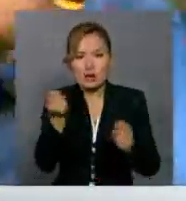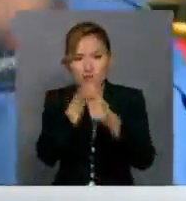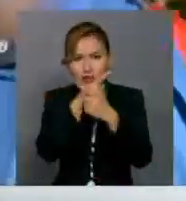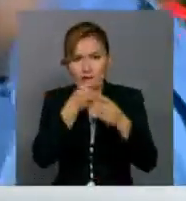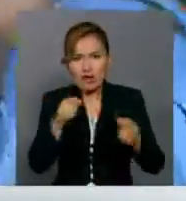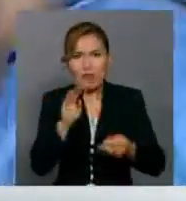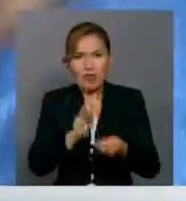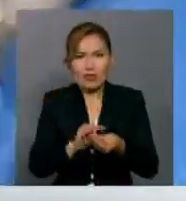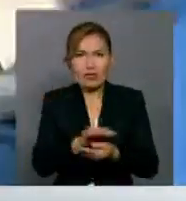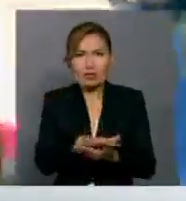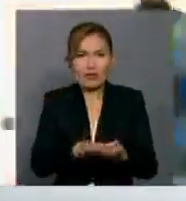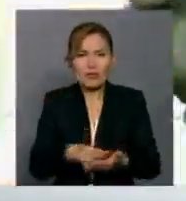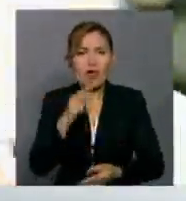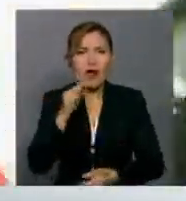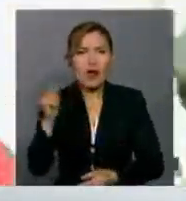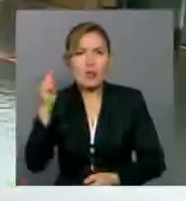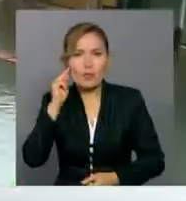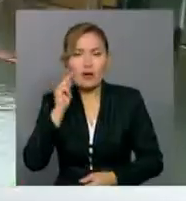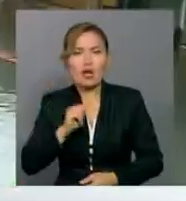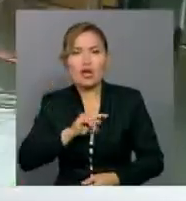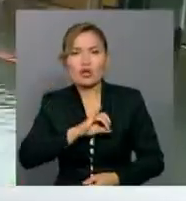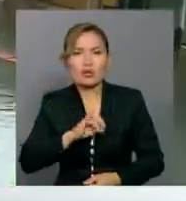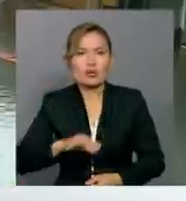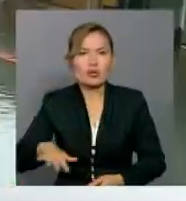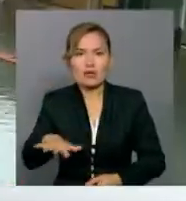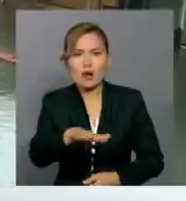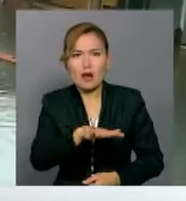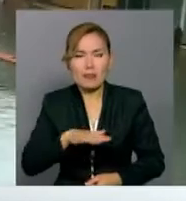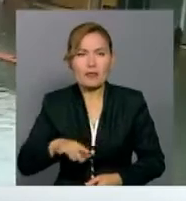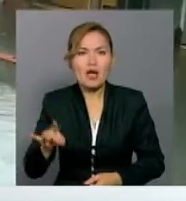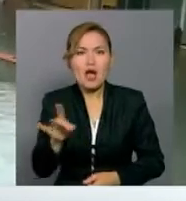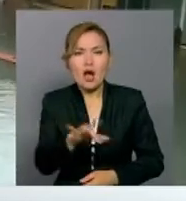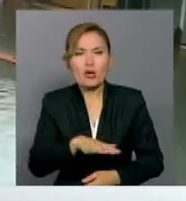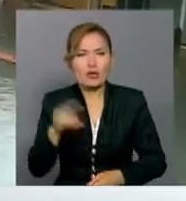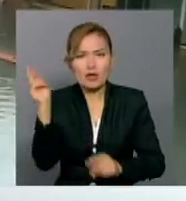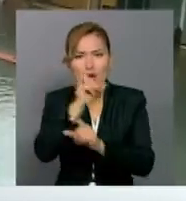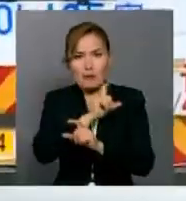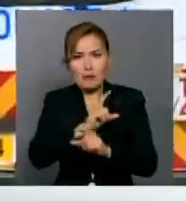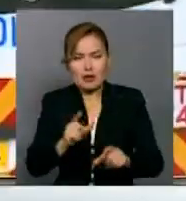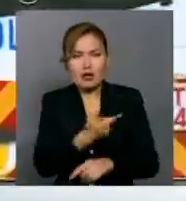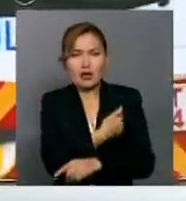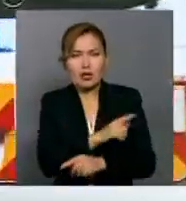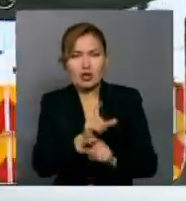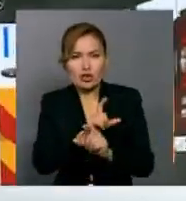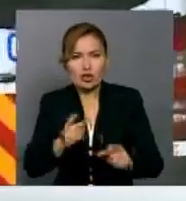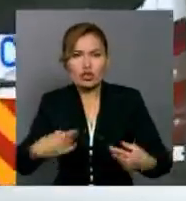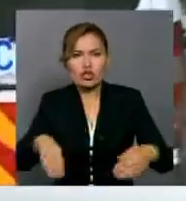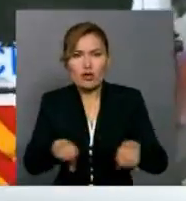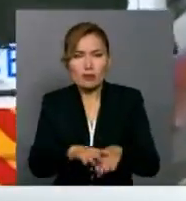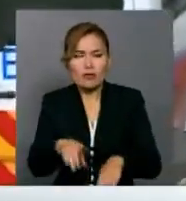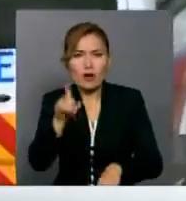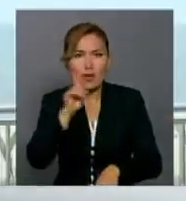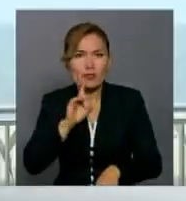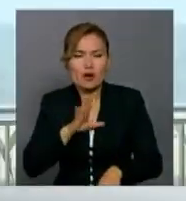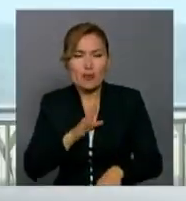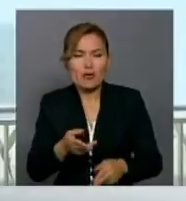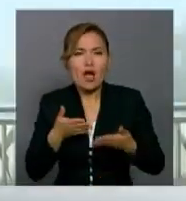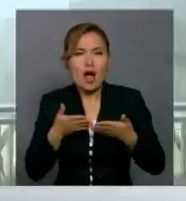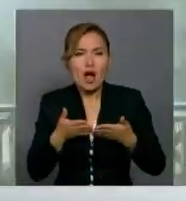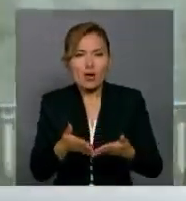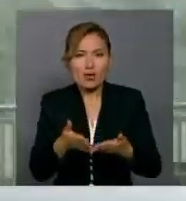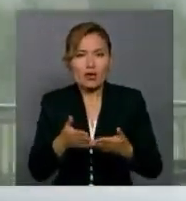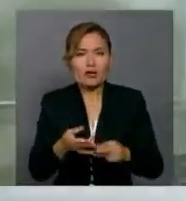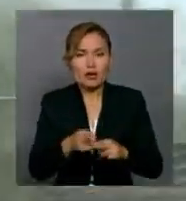Апатқа байланысты Қытайдың оңтүстігіндегі бірқатар ауданда мектептер мен мемлекеттік мекемелер жабылды. Сонымен Қатар паром мен қатынау